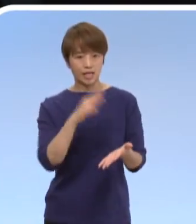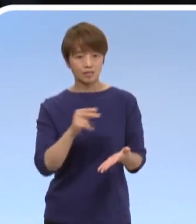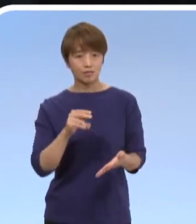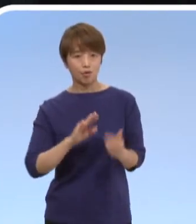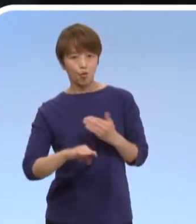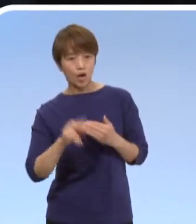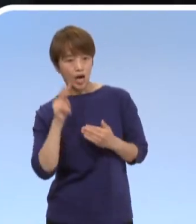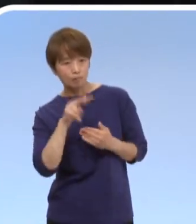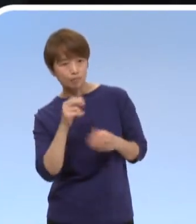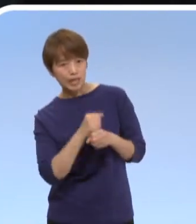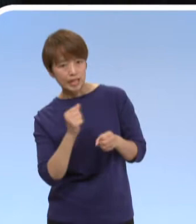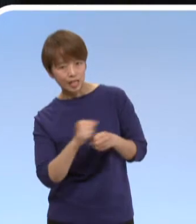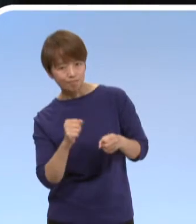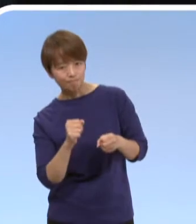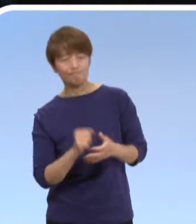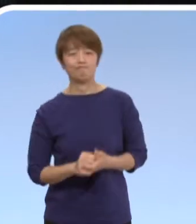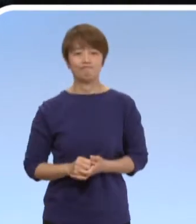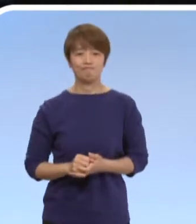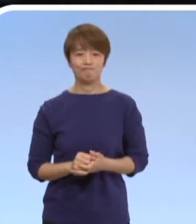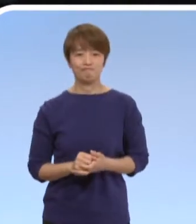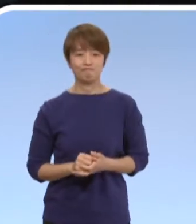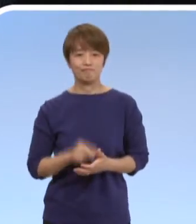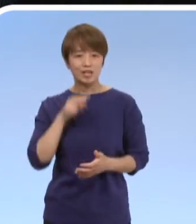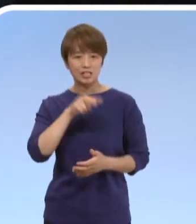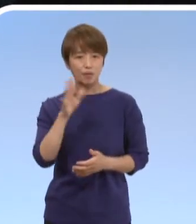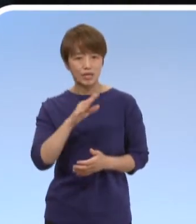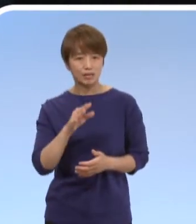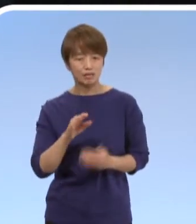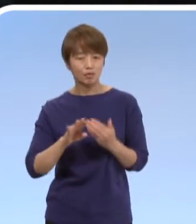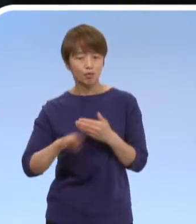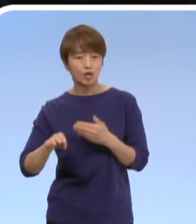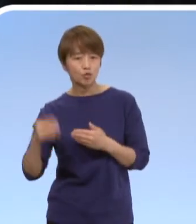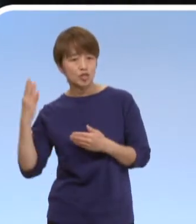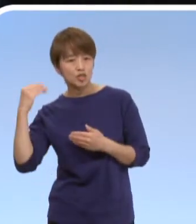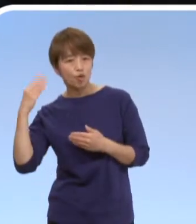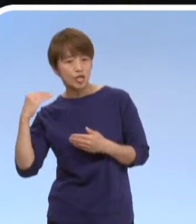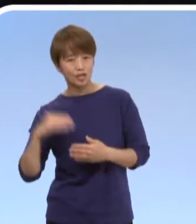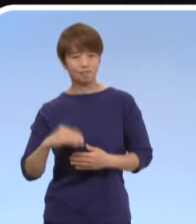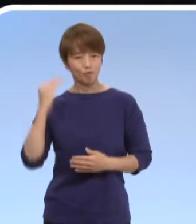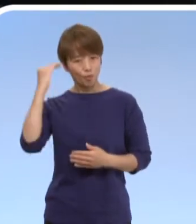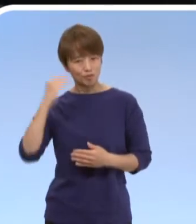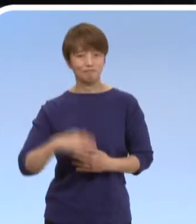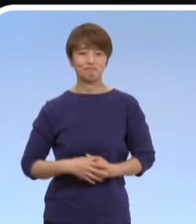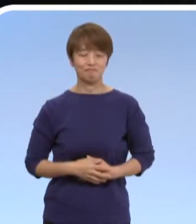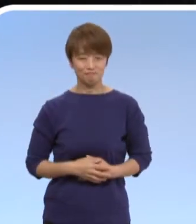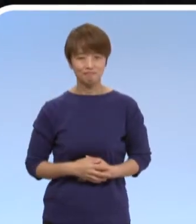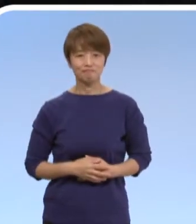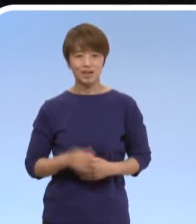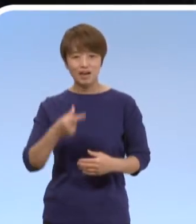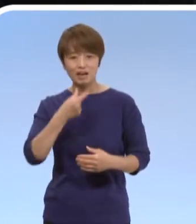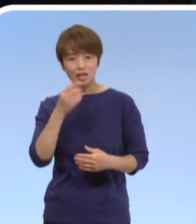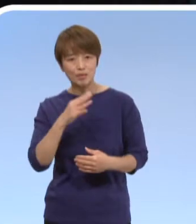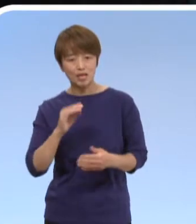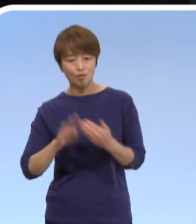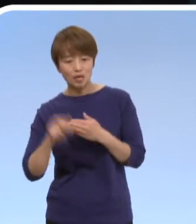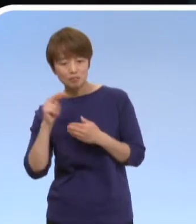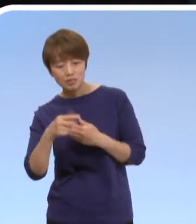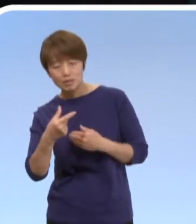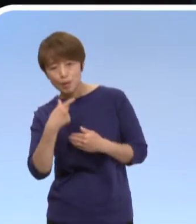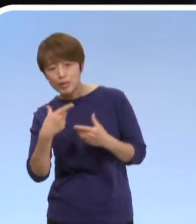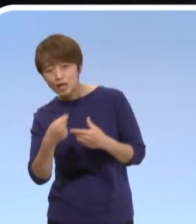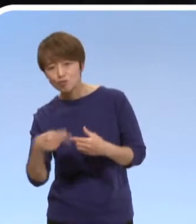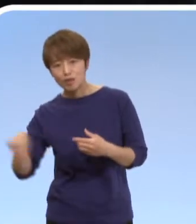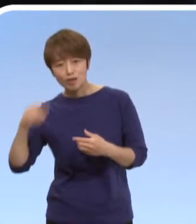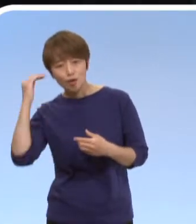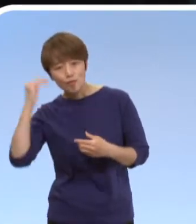立たない、他の人が見えなくなるから。喋らない、他の人が聞こえなくなるから。 食べない、他